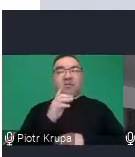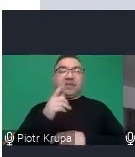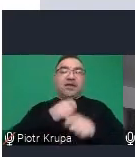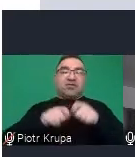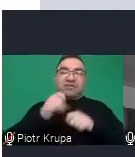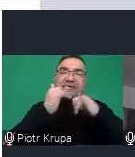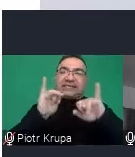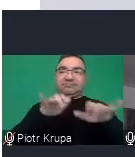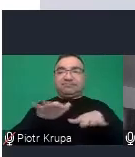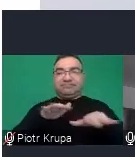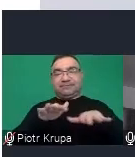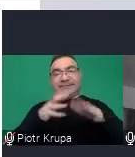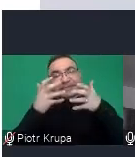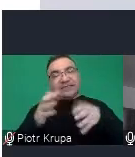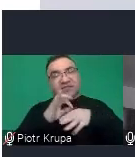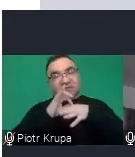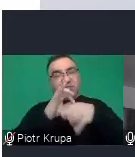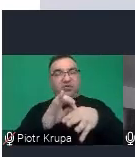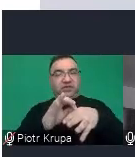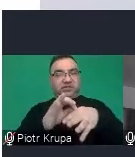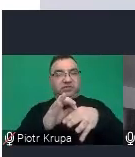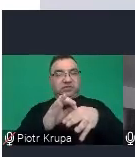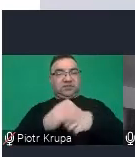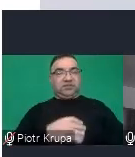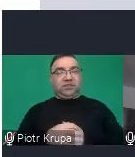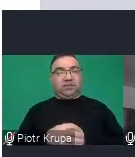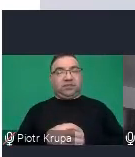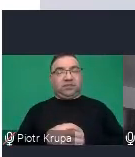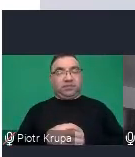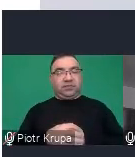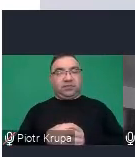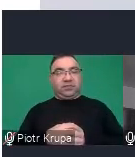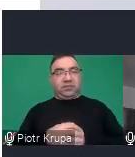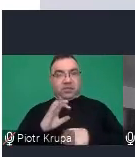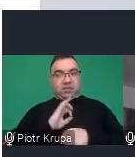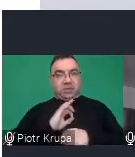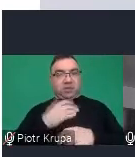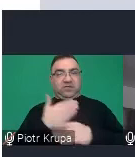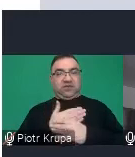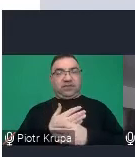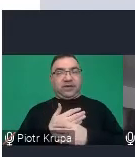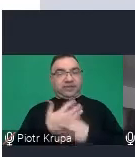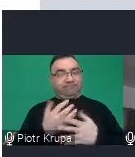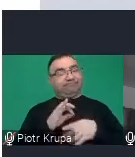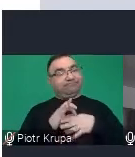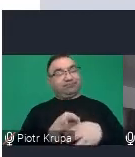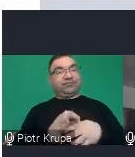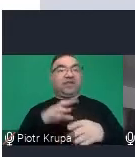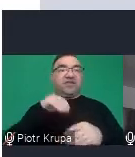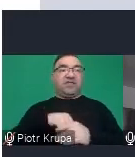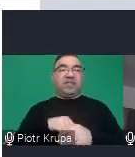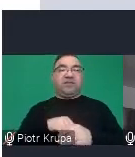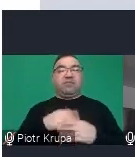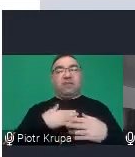rozwiązaniami, które mamy nadzieję w niedługim czasie wdrażać w naszym przedsiębiorstwie i również